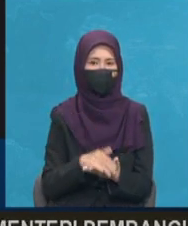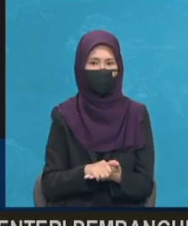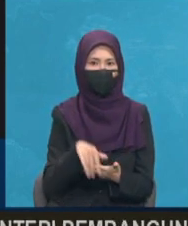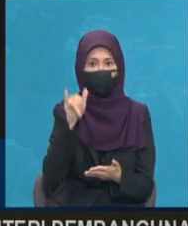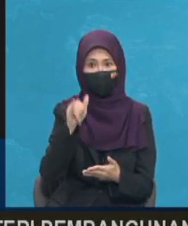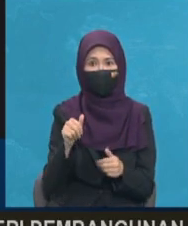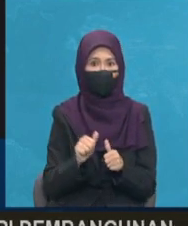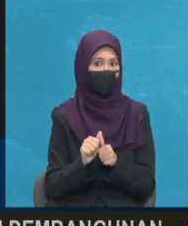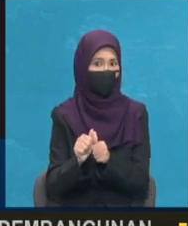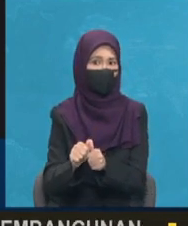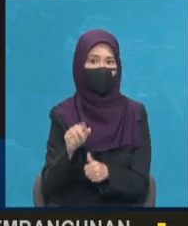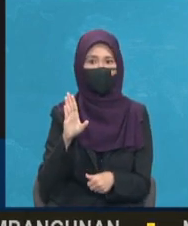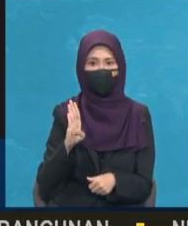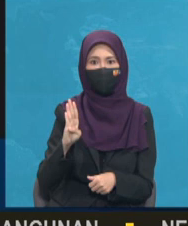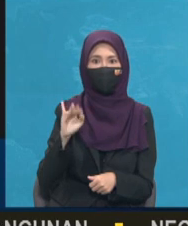menyertainya